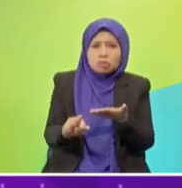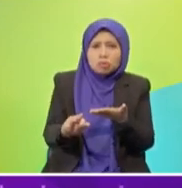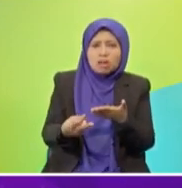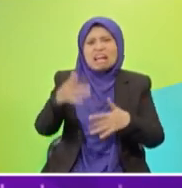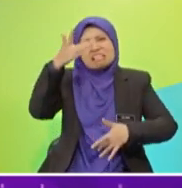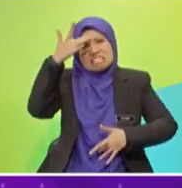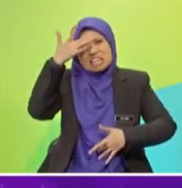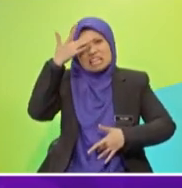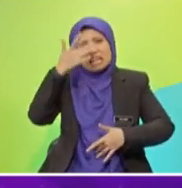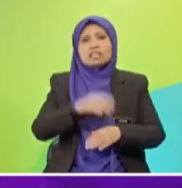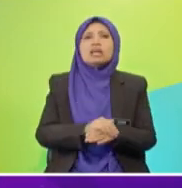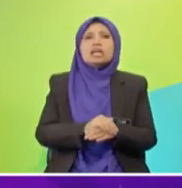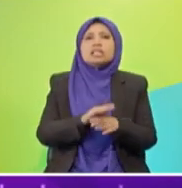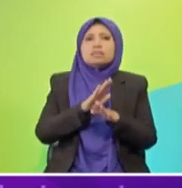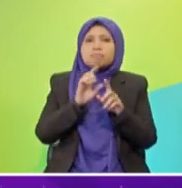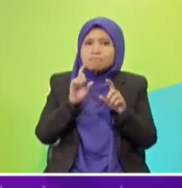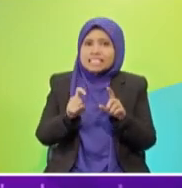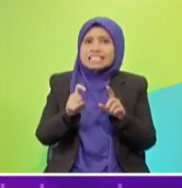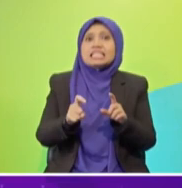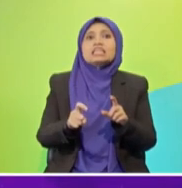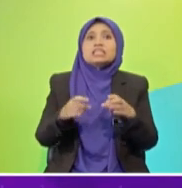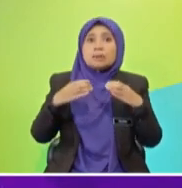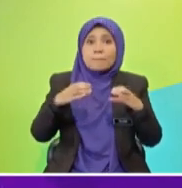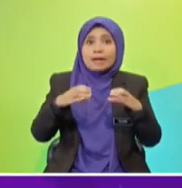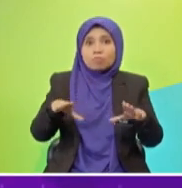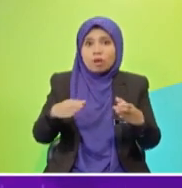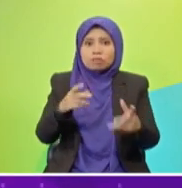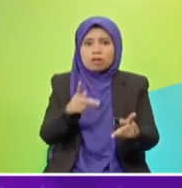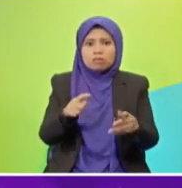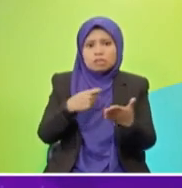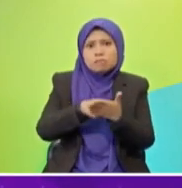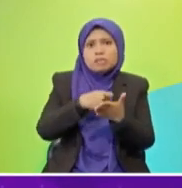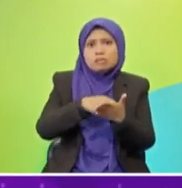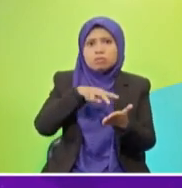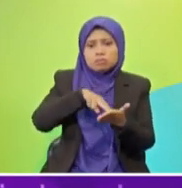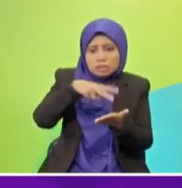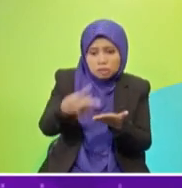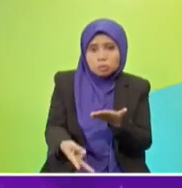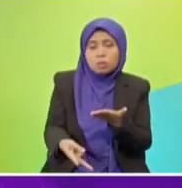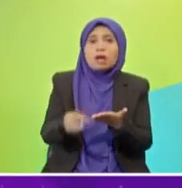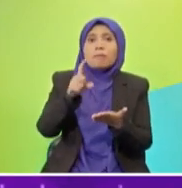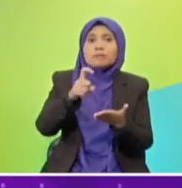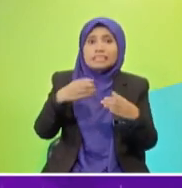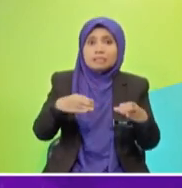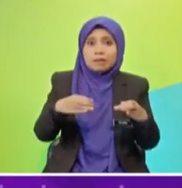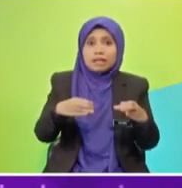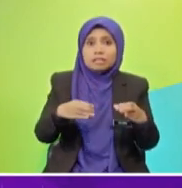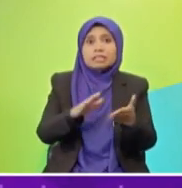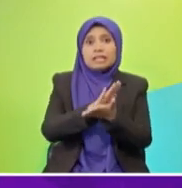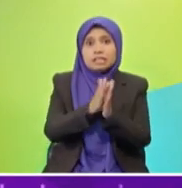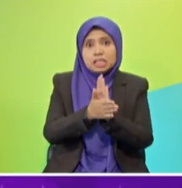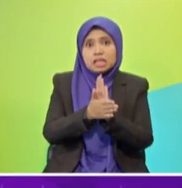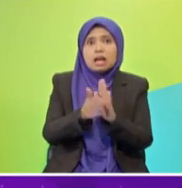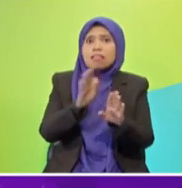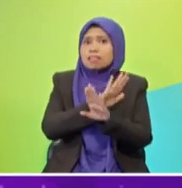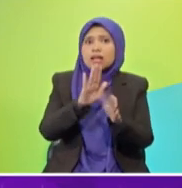ia memerlukan tidak kan yang segera sebab apa supaya tidak berlaku kemalangan